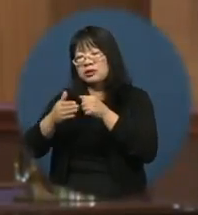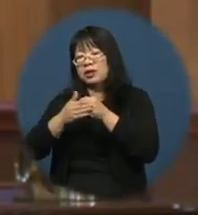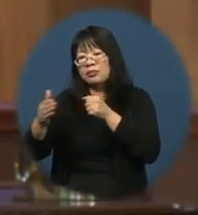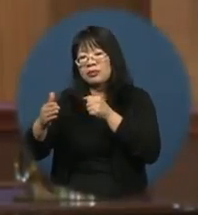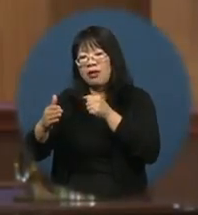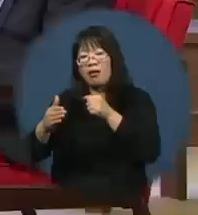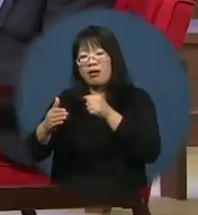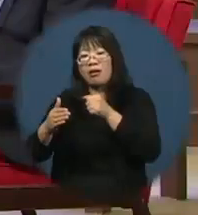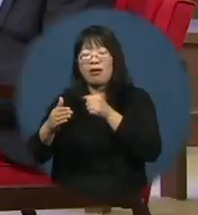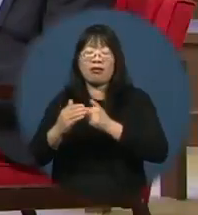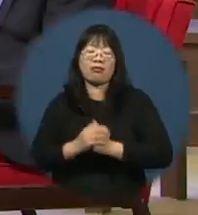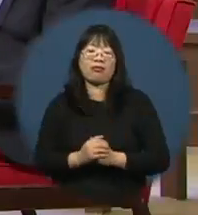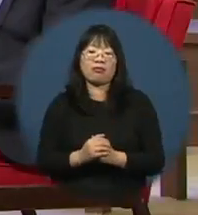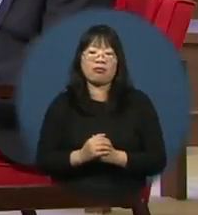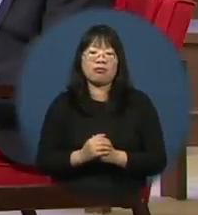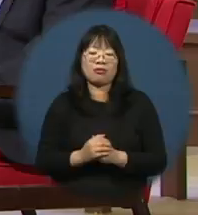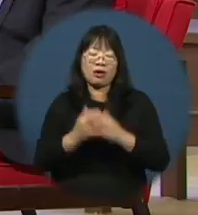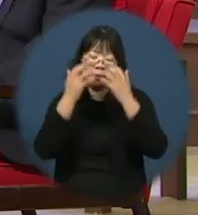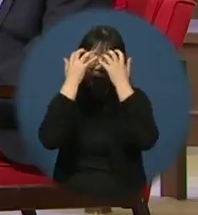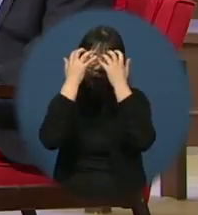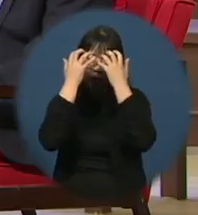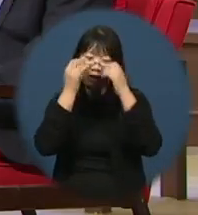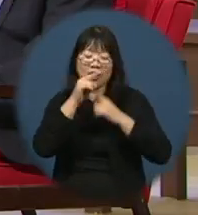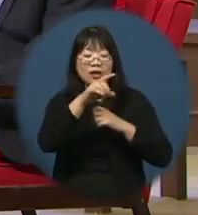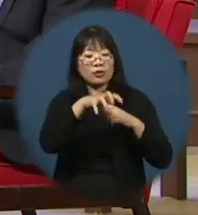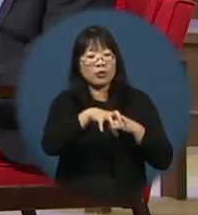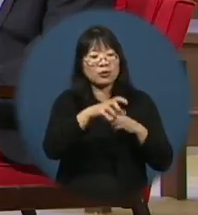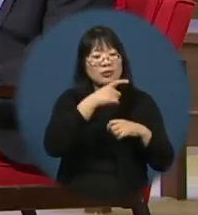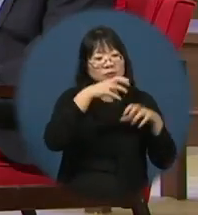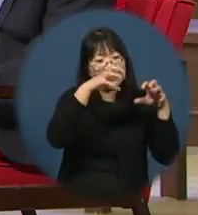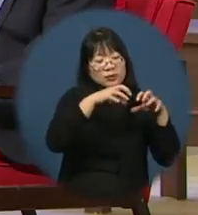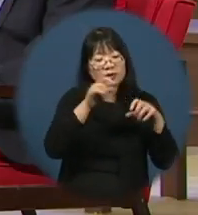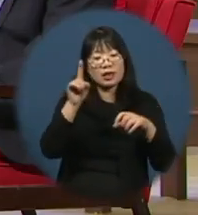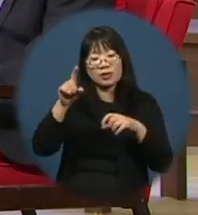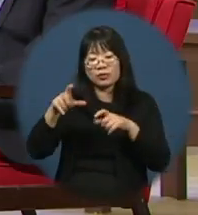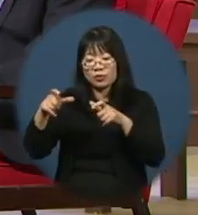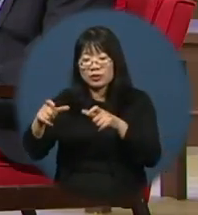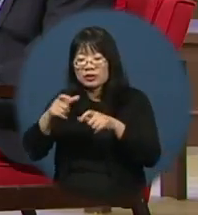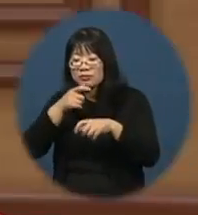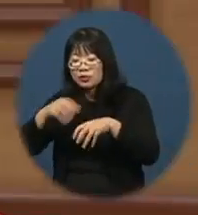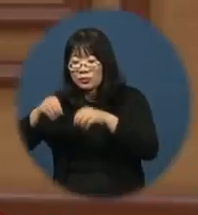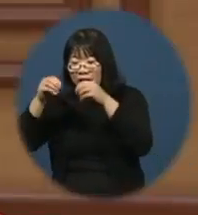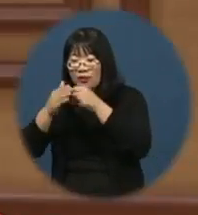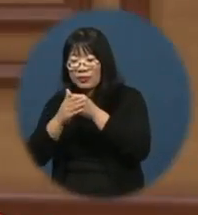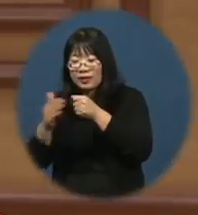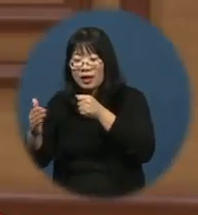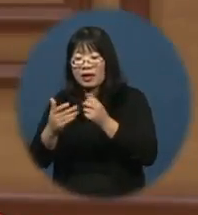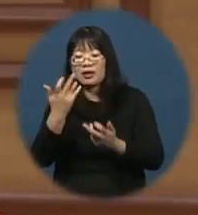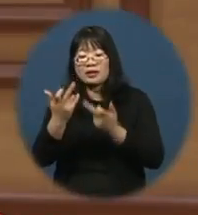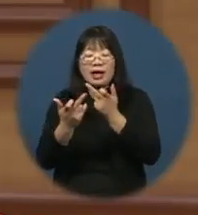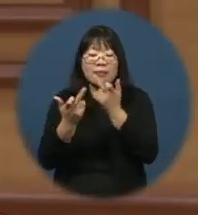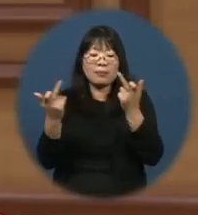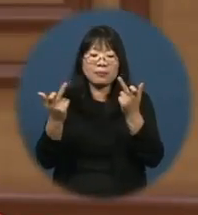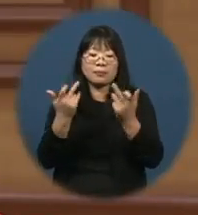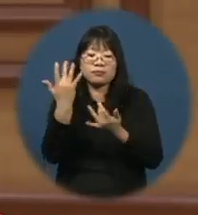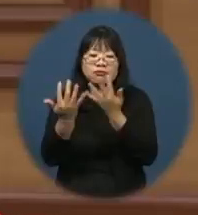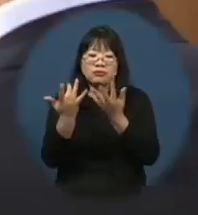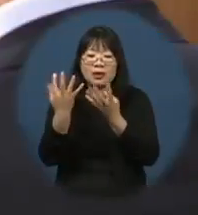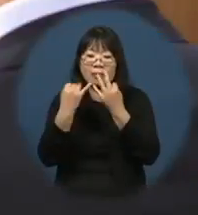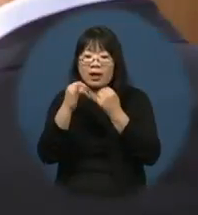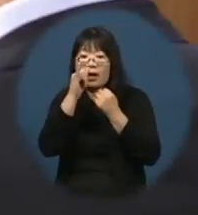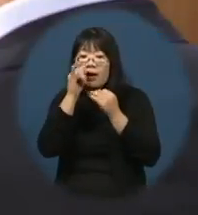시달리기도 하고. 아이고, 한 곳은 폭우, 한 네. 곳은 가뭄. 그러다 보니 산불도 또 많이 나고. 네,